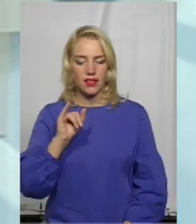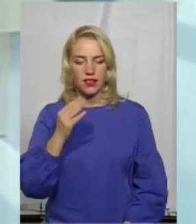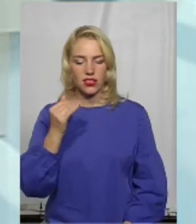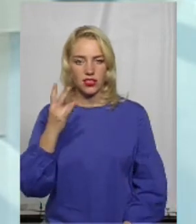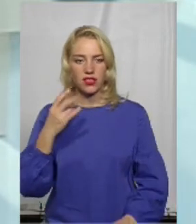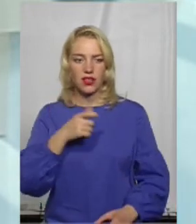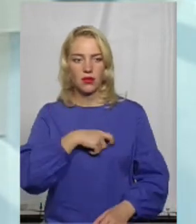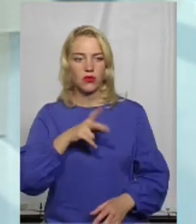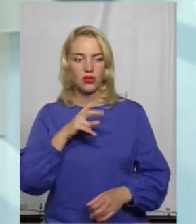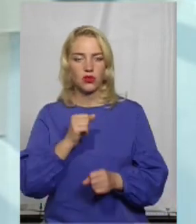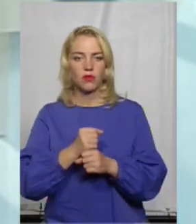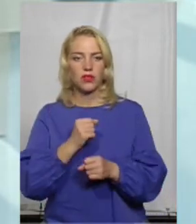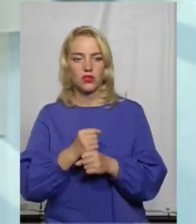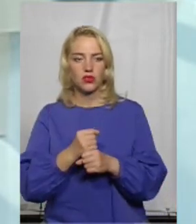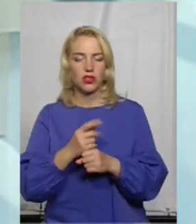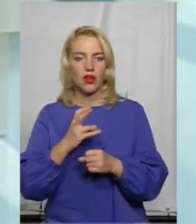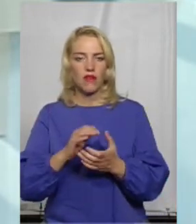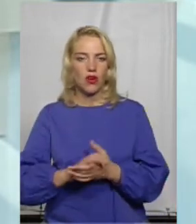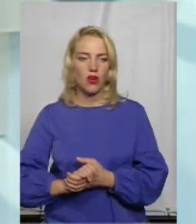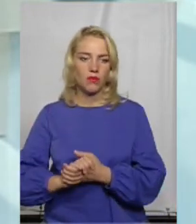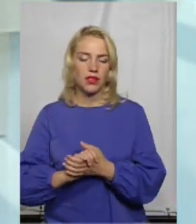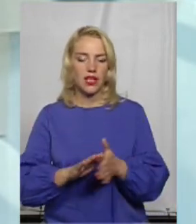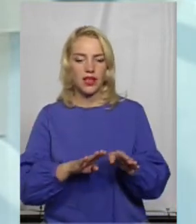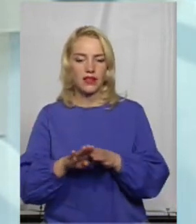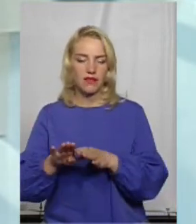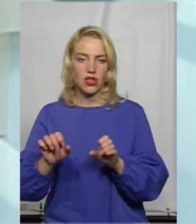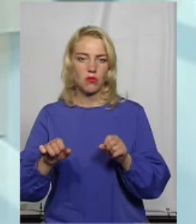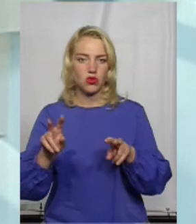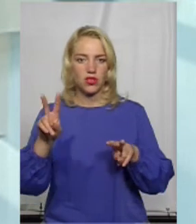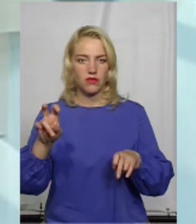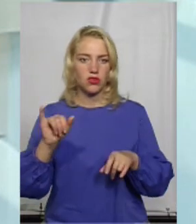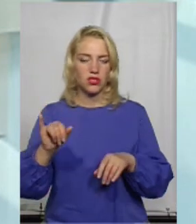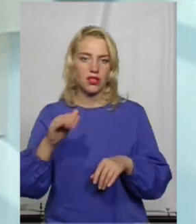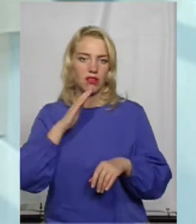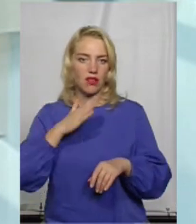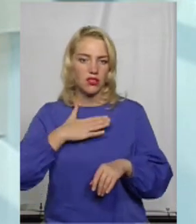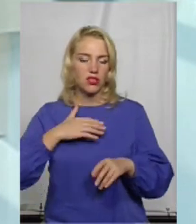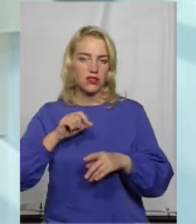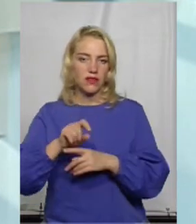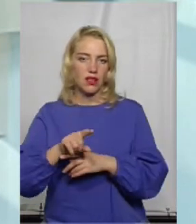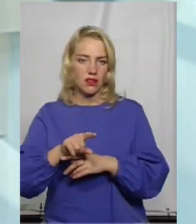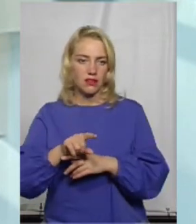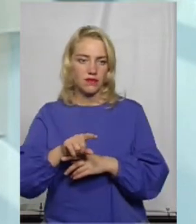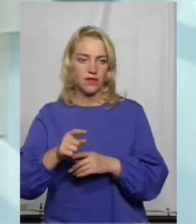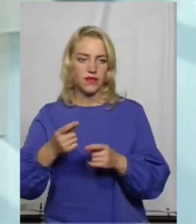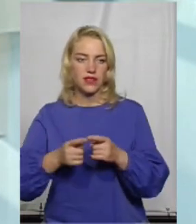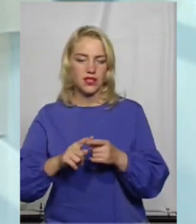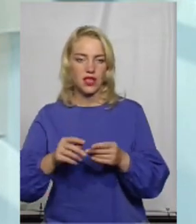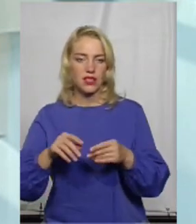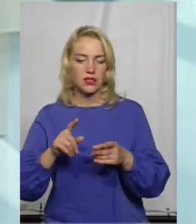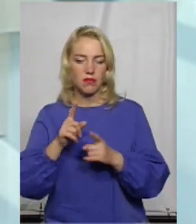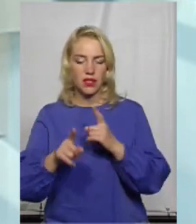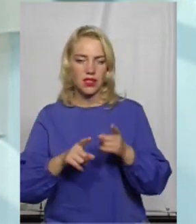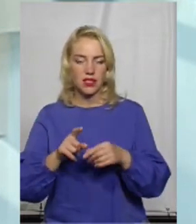теж працювали з міжфракційного об'єднання «Рівні можливості». І наше завдання – все-таки змінити